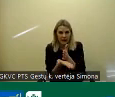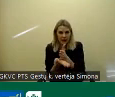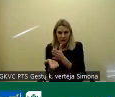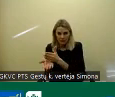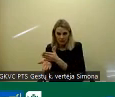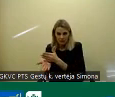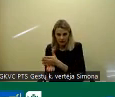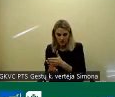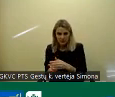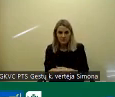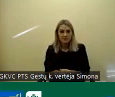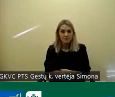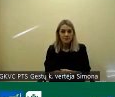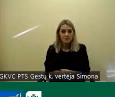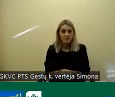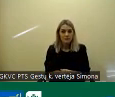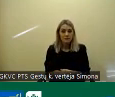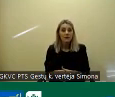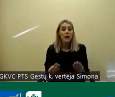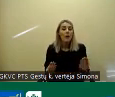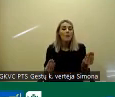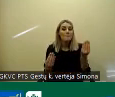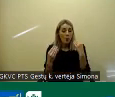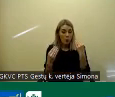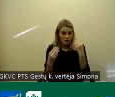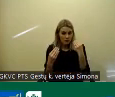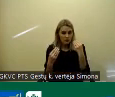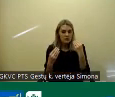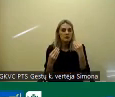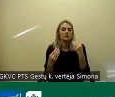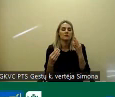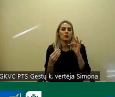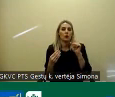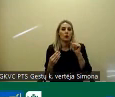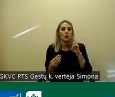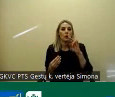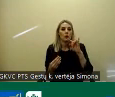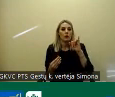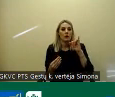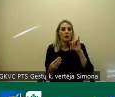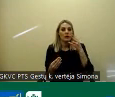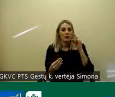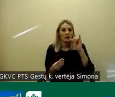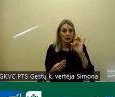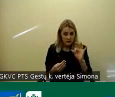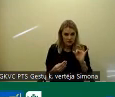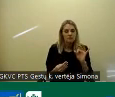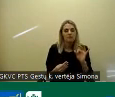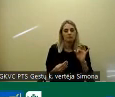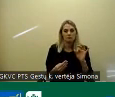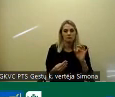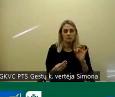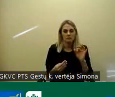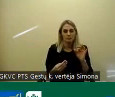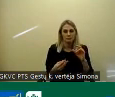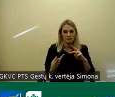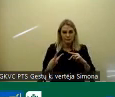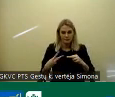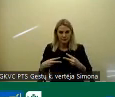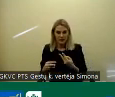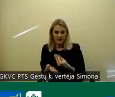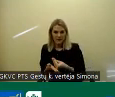kad mokymosi turinys skatintų vertybinių nuostatų ugdymąsi. Ir tai,